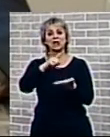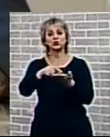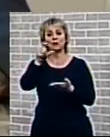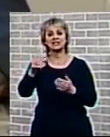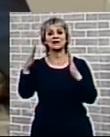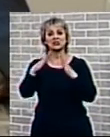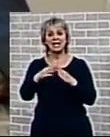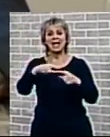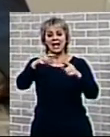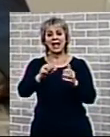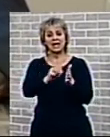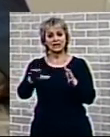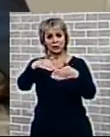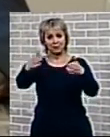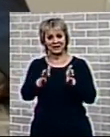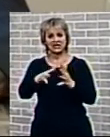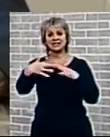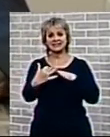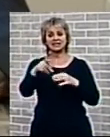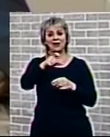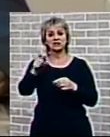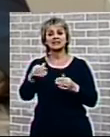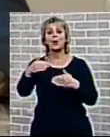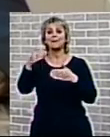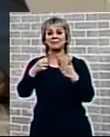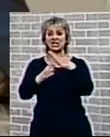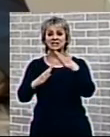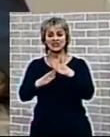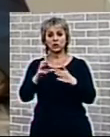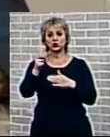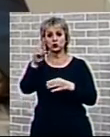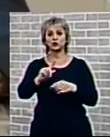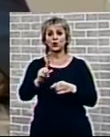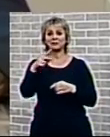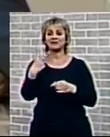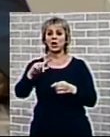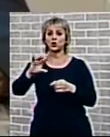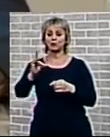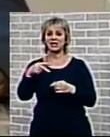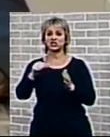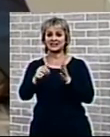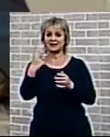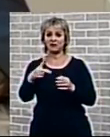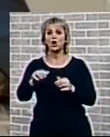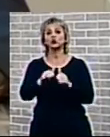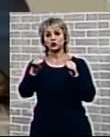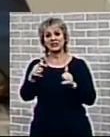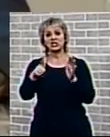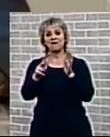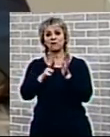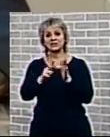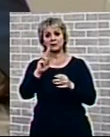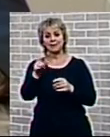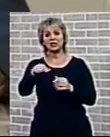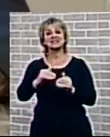в домах с электроплитами и сельского населения в пределах социальной нормы 2 рубля 60 копеек, рост 8 копеек.